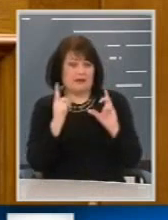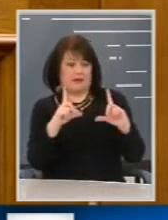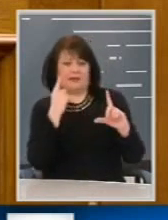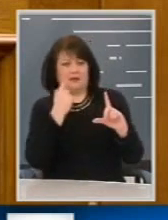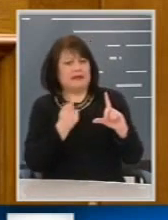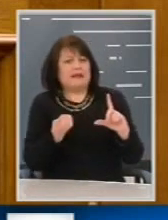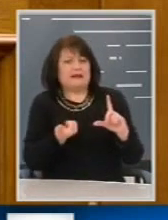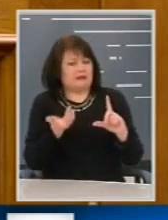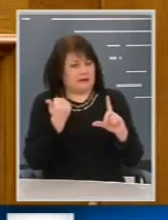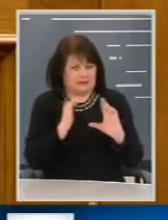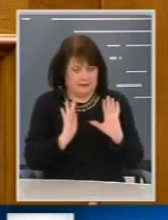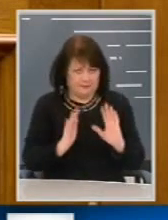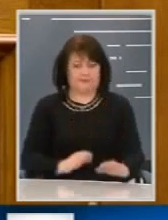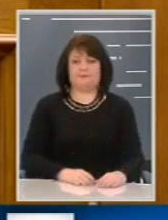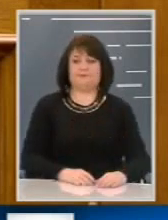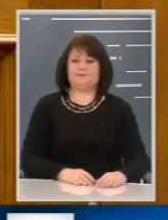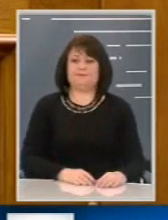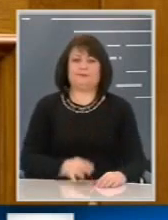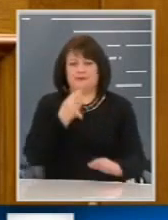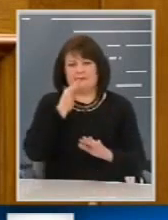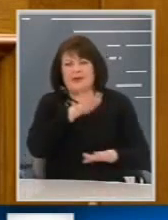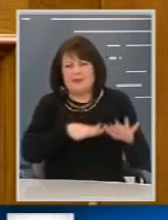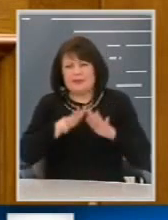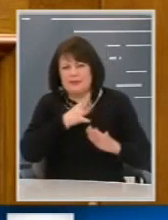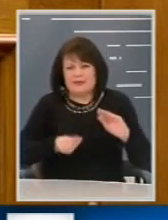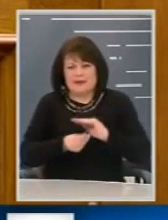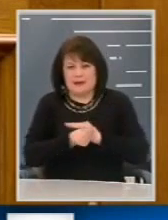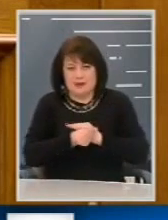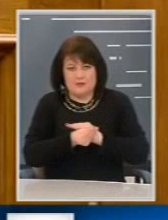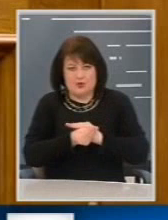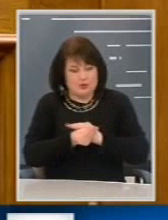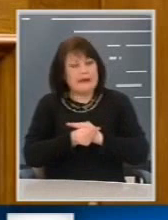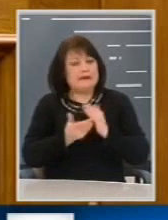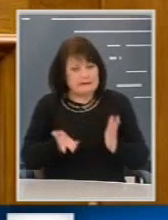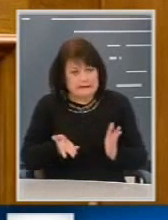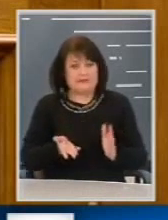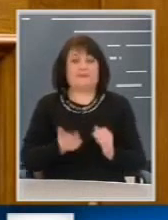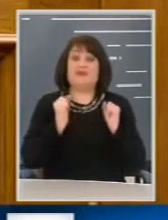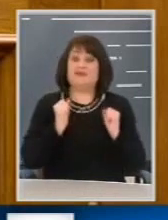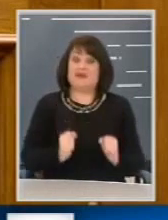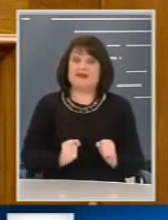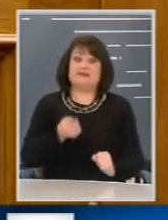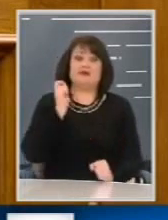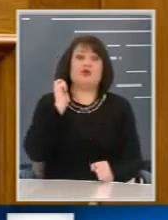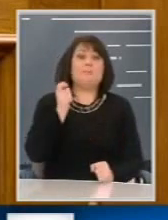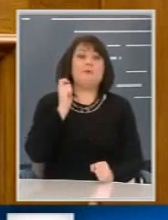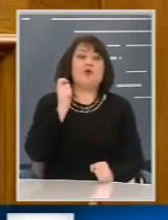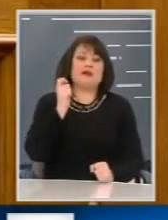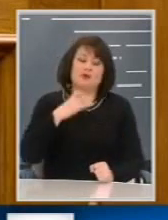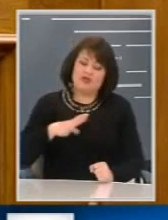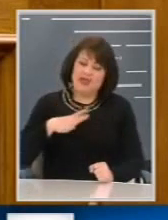εικόνα. Το ξερίζωμα της διαπλοκής ήταν επίσης και παραμένει βασικό πολιτικό πρόταγμα του